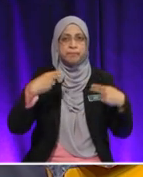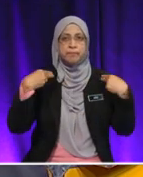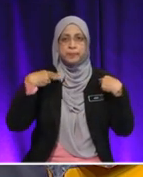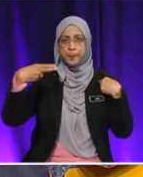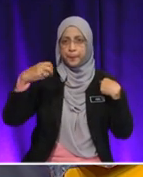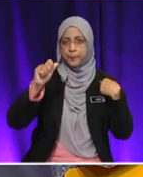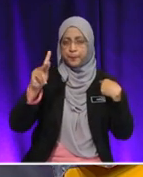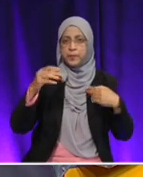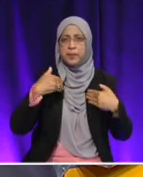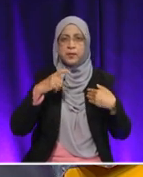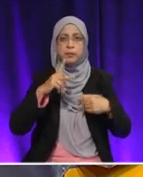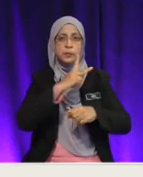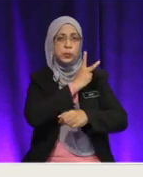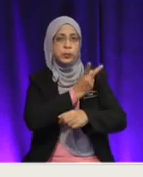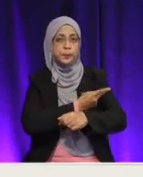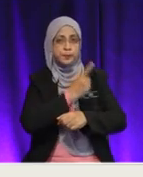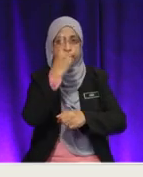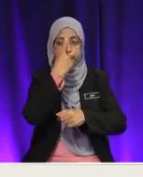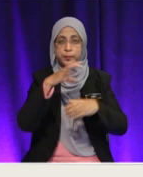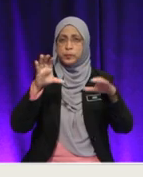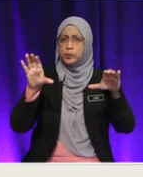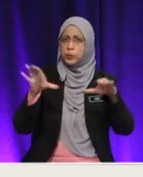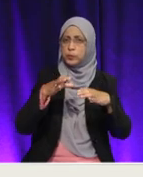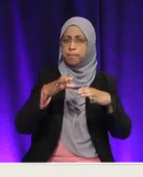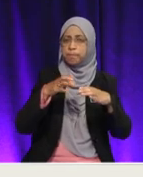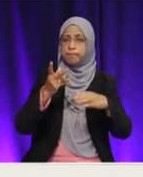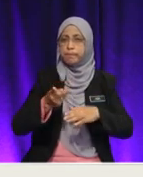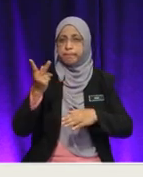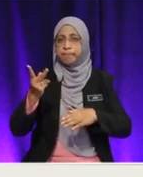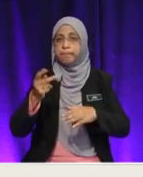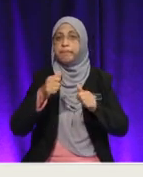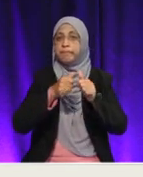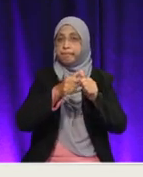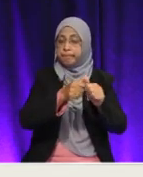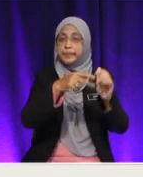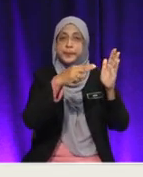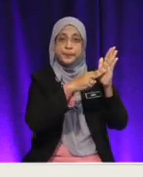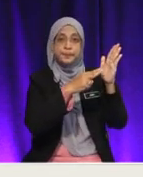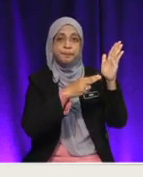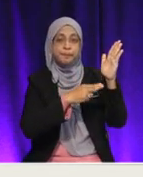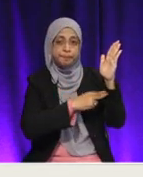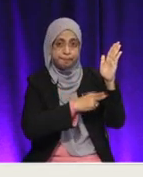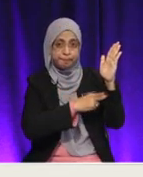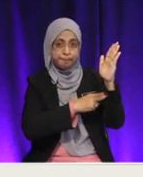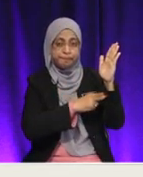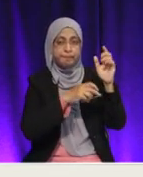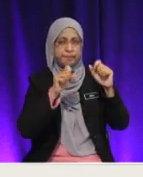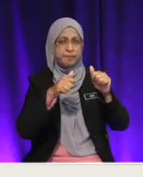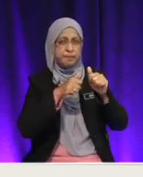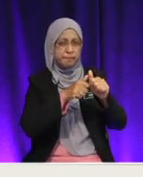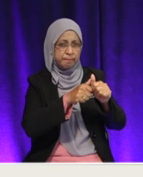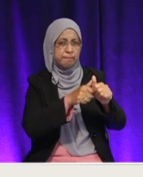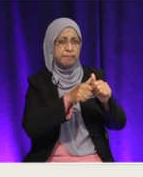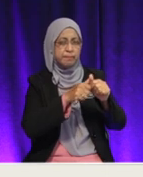atau kuasa melakukan sesuatu yang ditentukan mengikut peraturan dan undang-undang yang penting